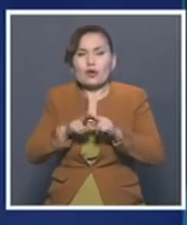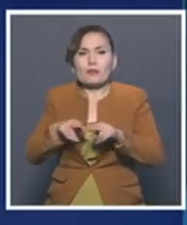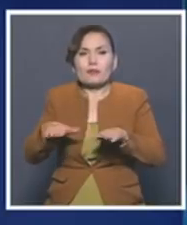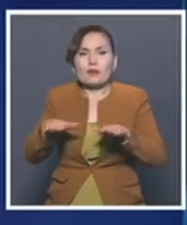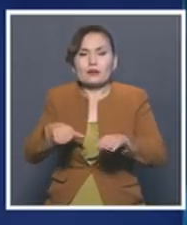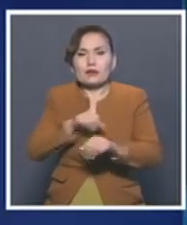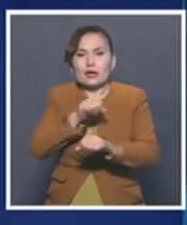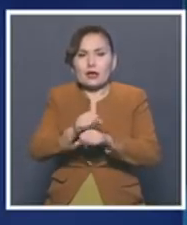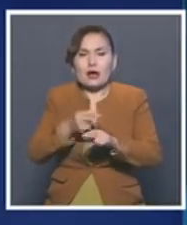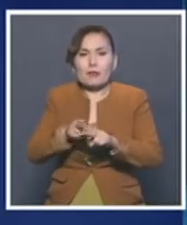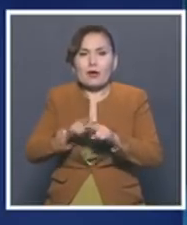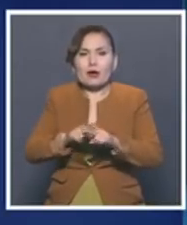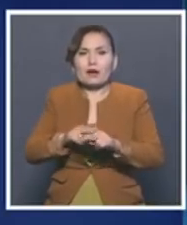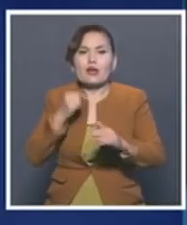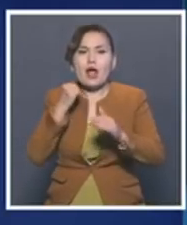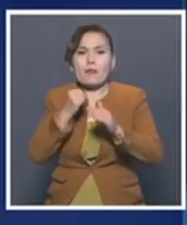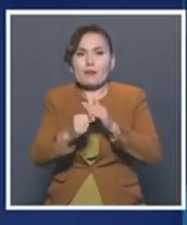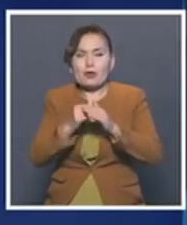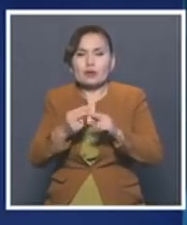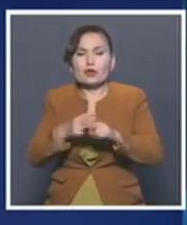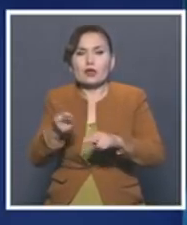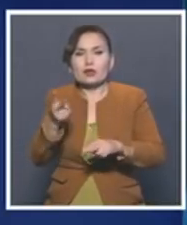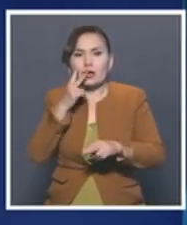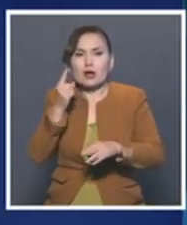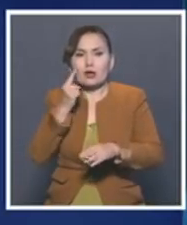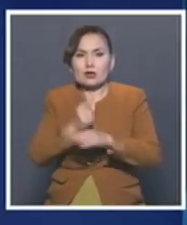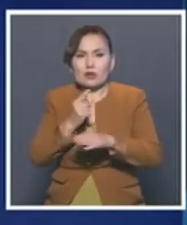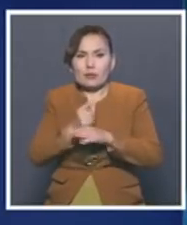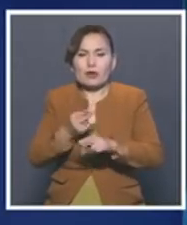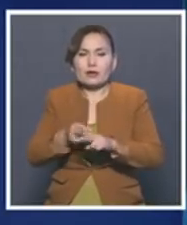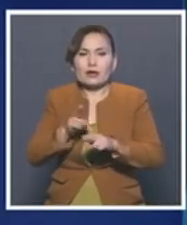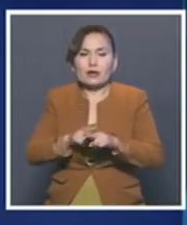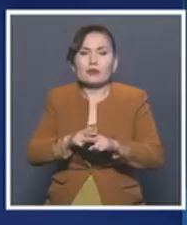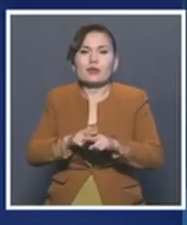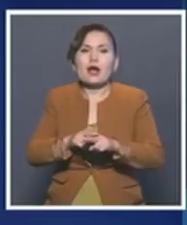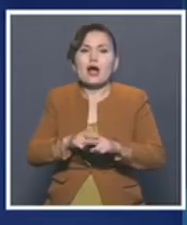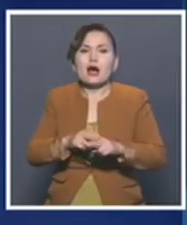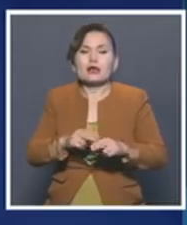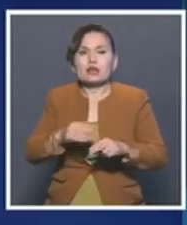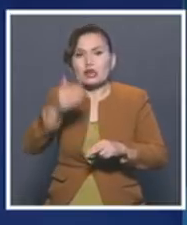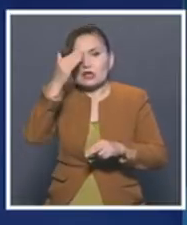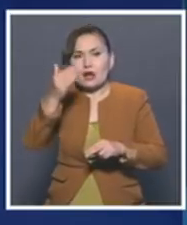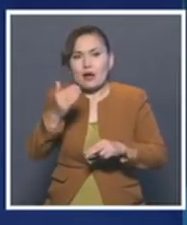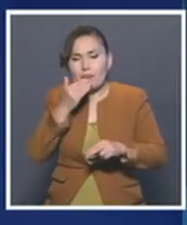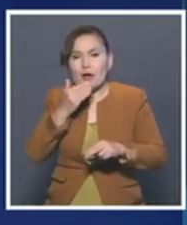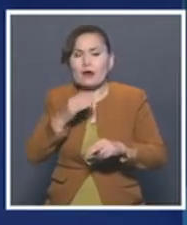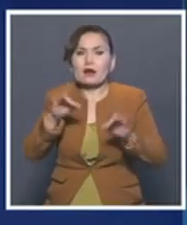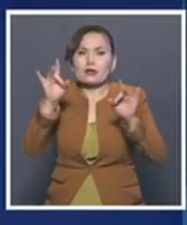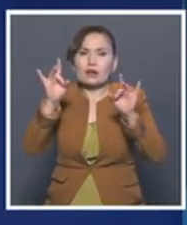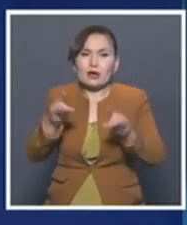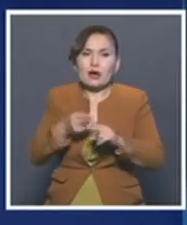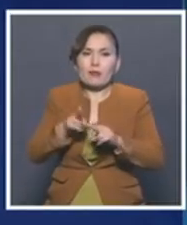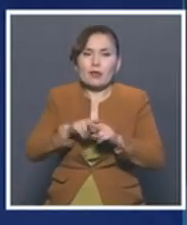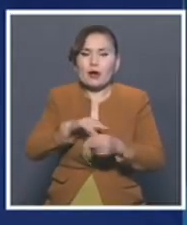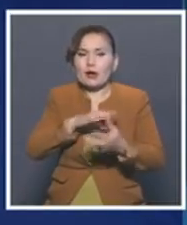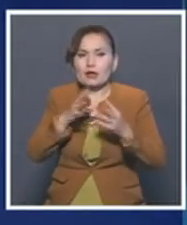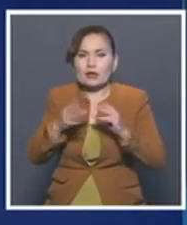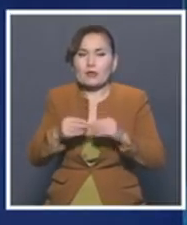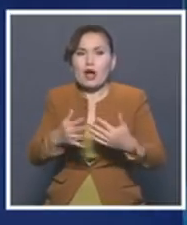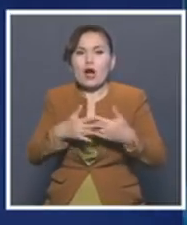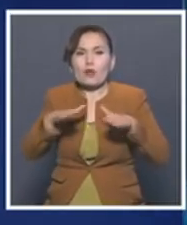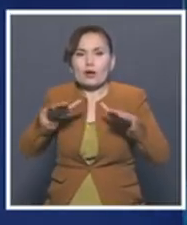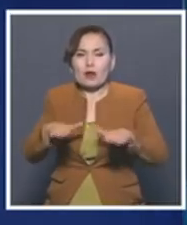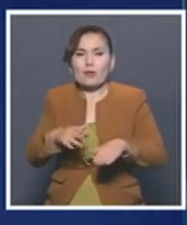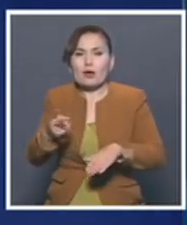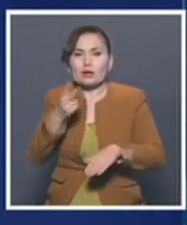алаңы, метро және жерасты өткелінде мүлдем шегуге болмайды. Тағы мекемелерде, жазғы дәмханаларда, жалпы қоғамдық орындарда